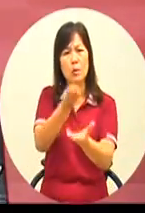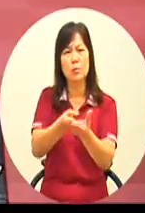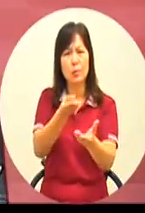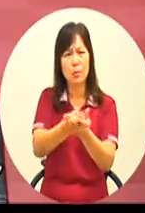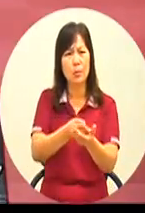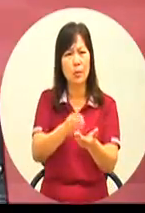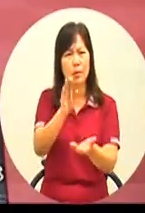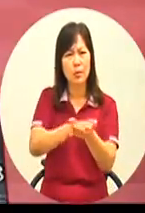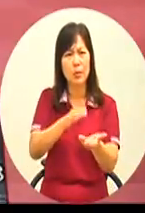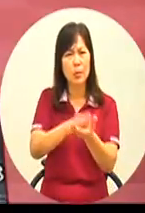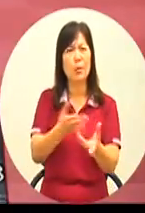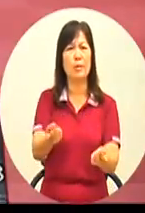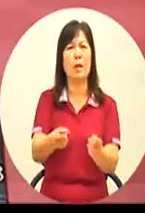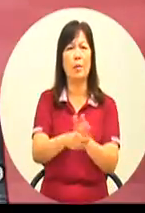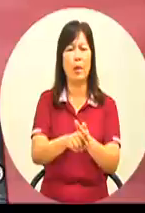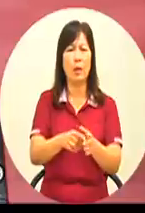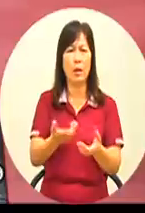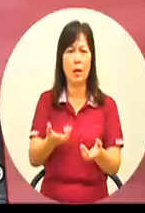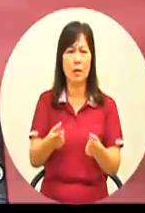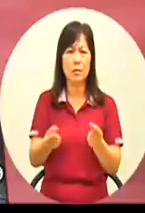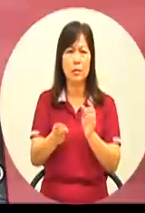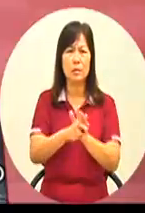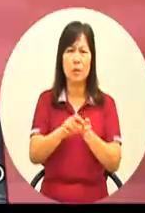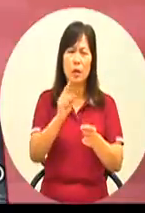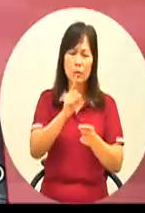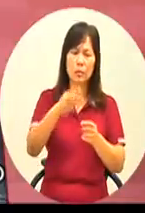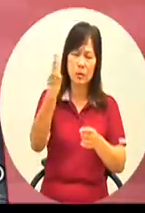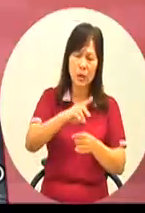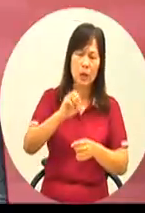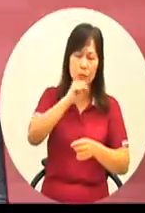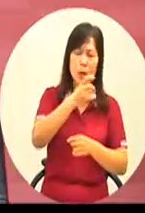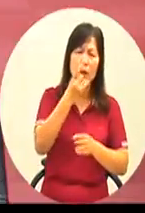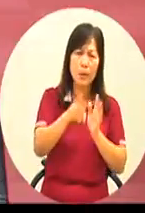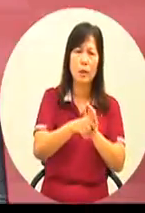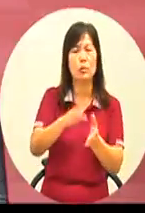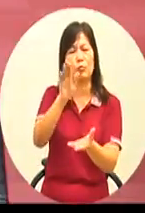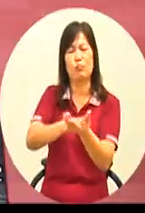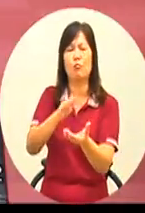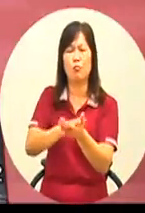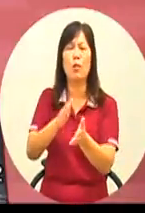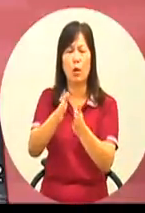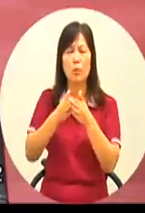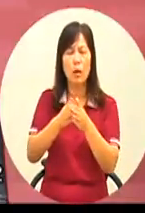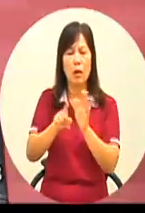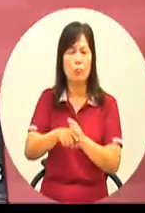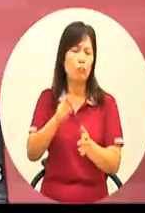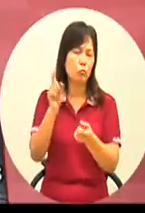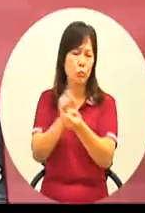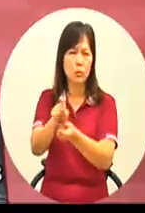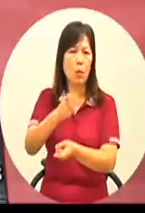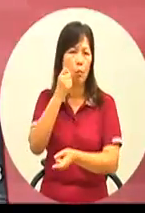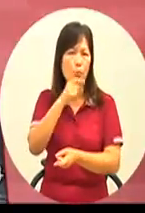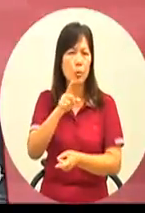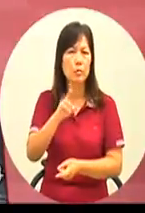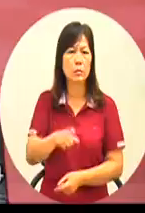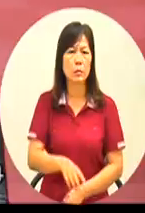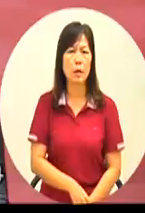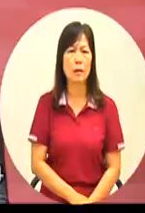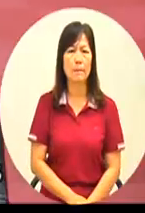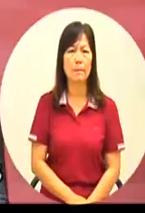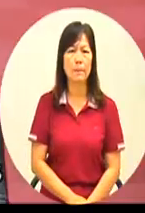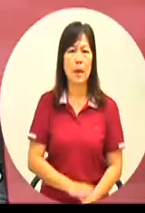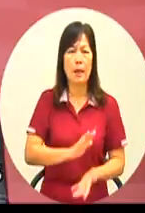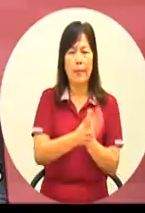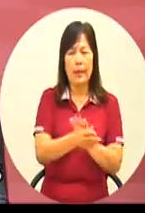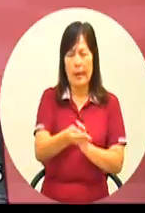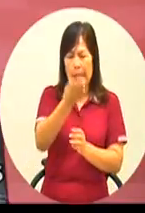好，搁在闽语来就讲叫做，搁较俗语台湾话叫做跋筊啊，所以不喜欢，那不喜欢就徒增这